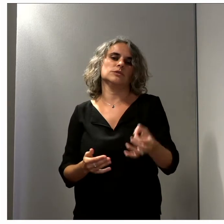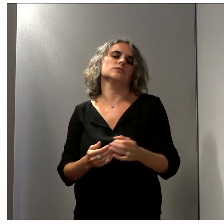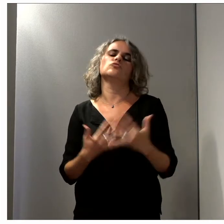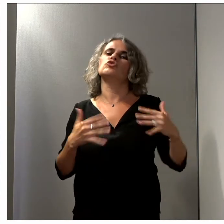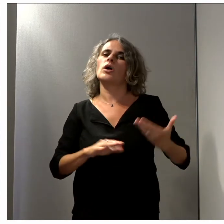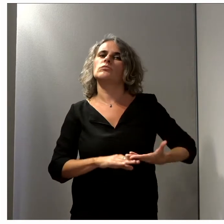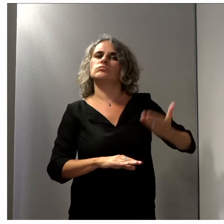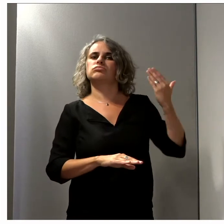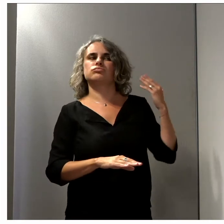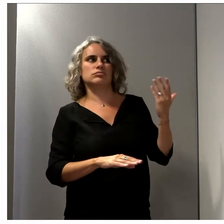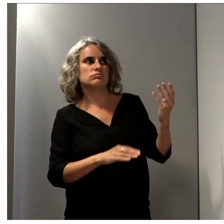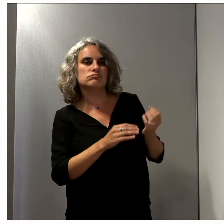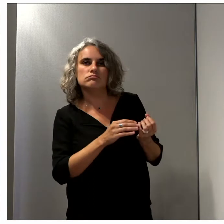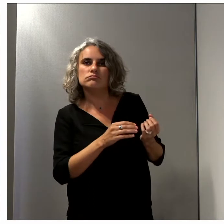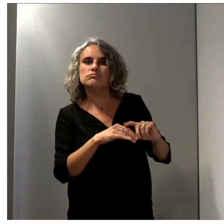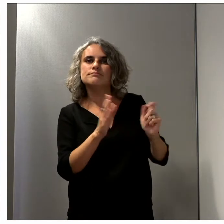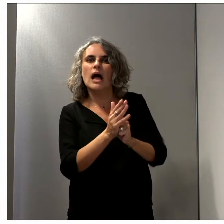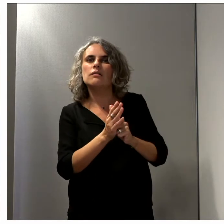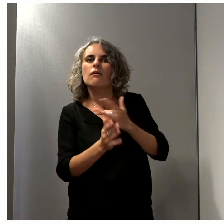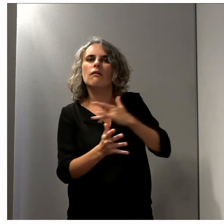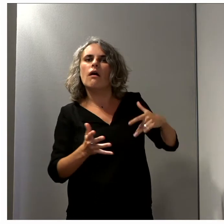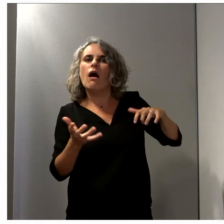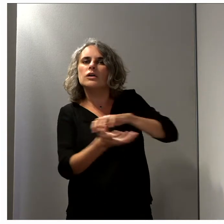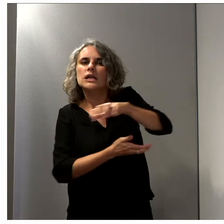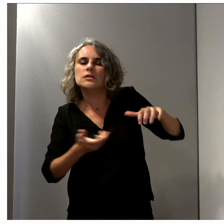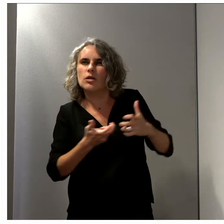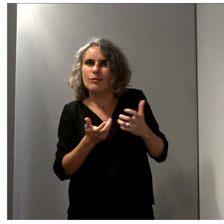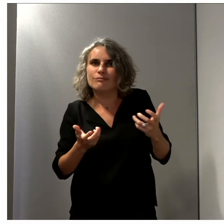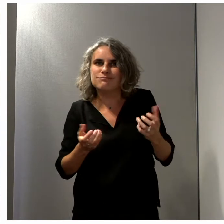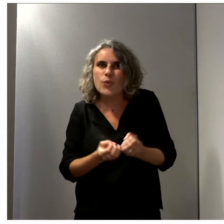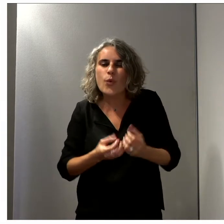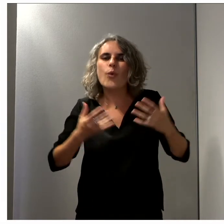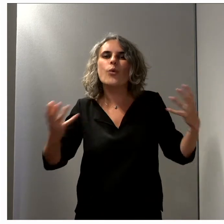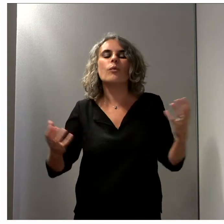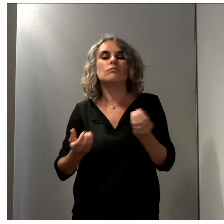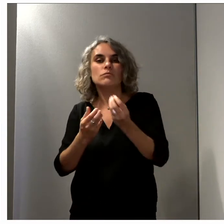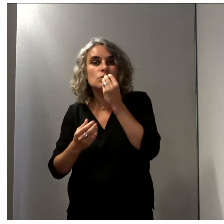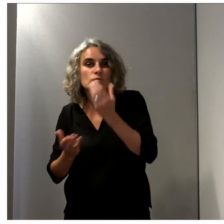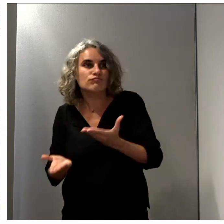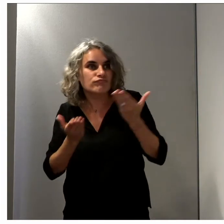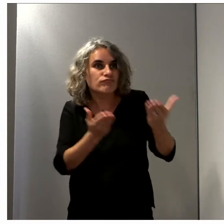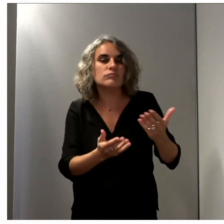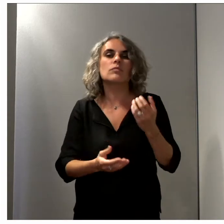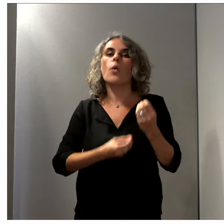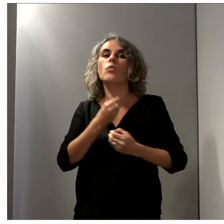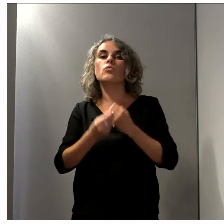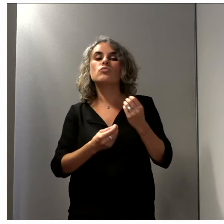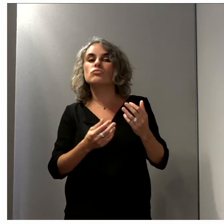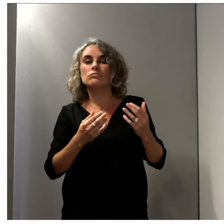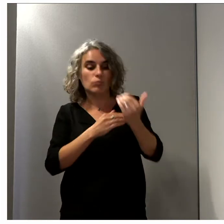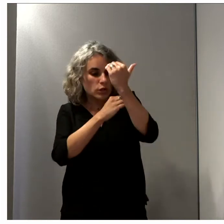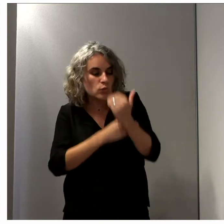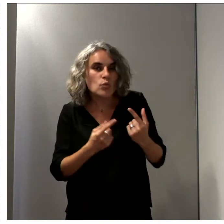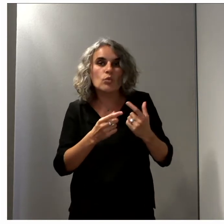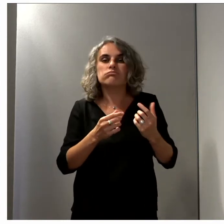eu l'occasion d'émerger pendant la crise sanitaire, pour apporter des colis alimentaires, pour livrer des équipements de protection individuelle. Il y a